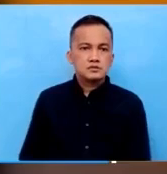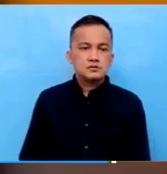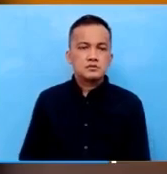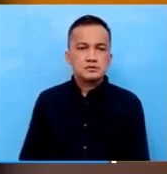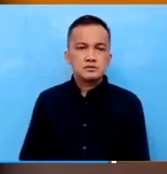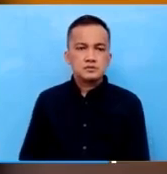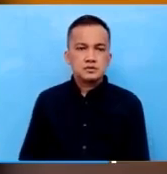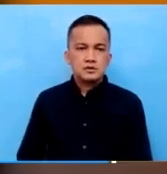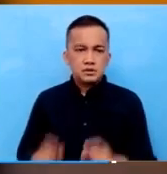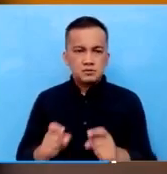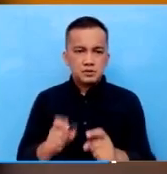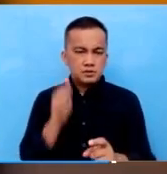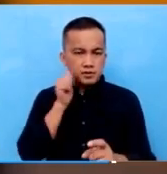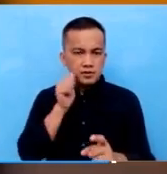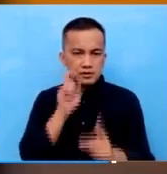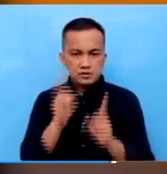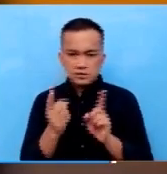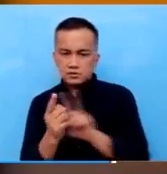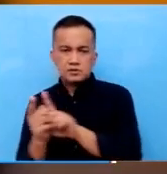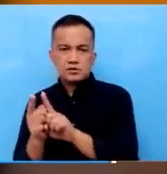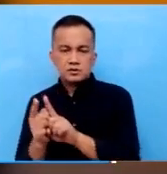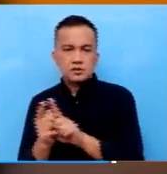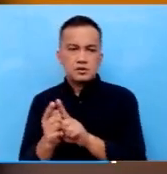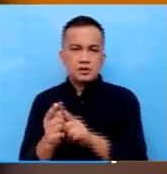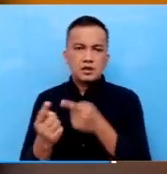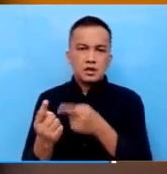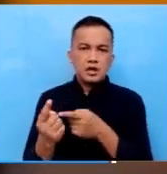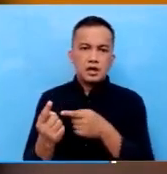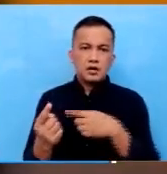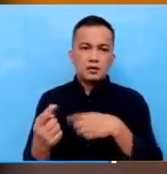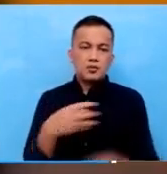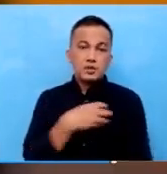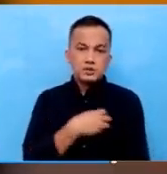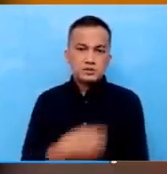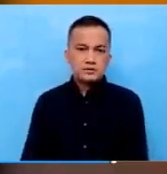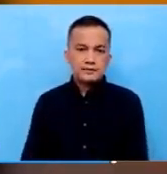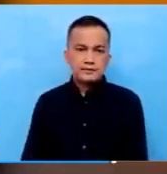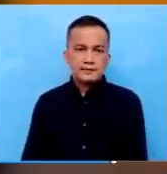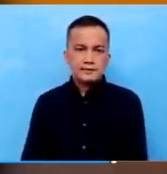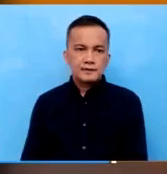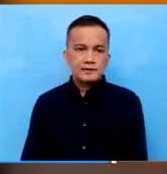Mabilis na inawat ng babae ang may baril na isa palang pulis.